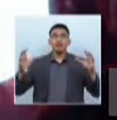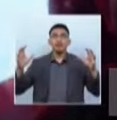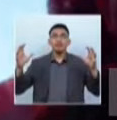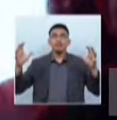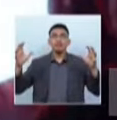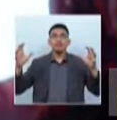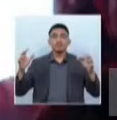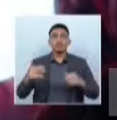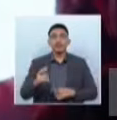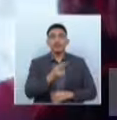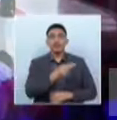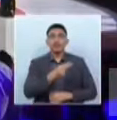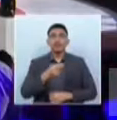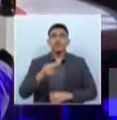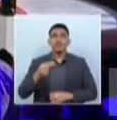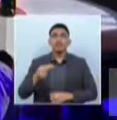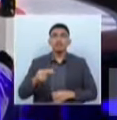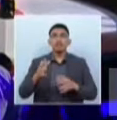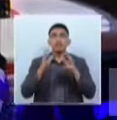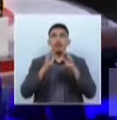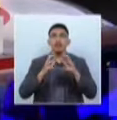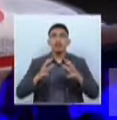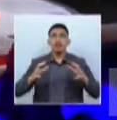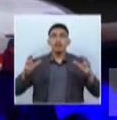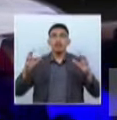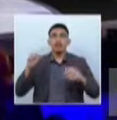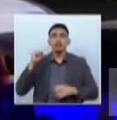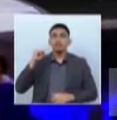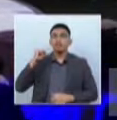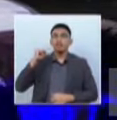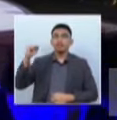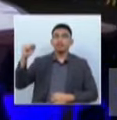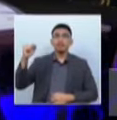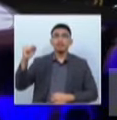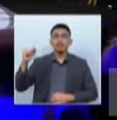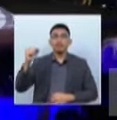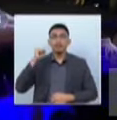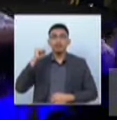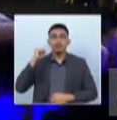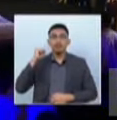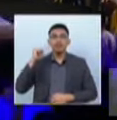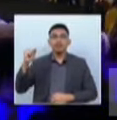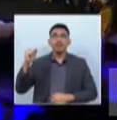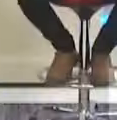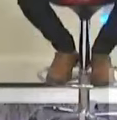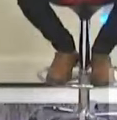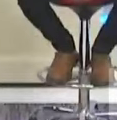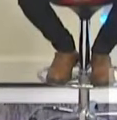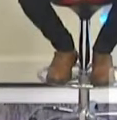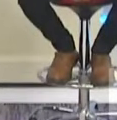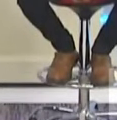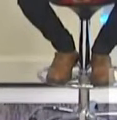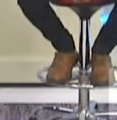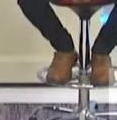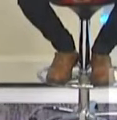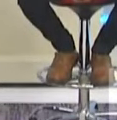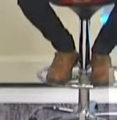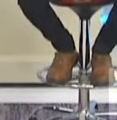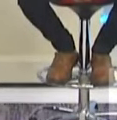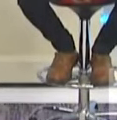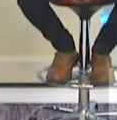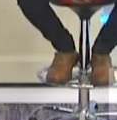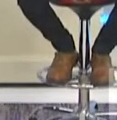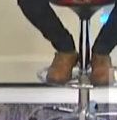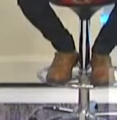poinnya poinnya terkait dengan kesejahteraan prajurit Mas gunur kalau dari Pak Ganjar konsernya Seperti apa terkait hal itu iya tadi ee disampaikan di